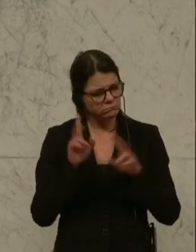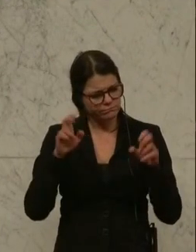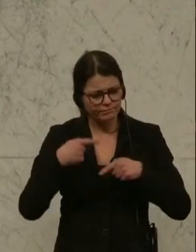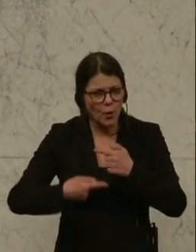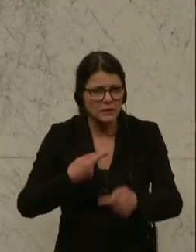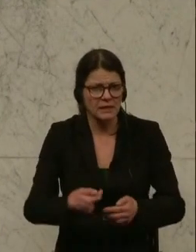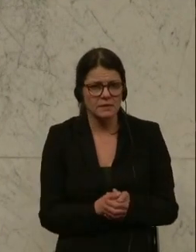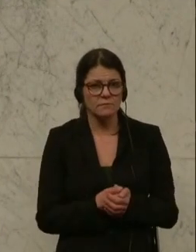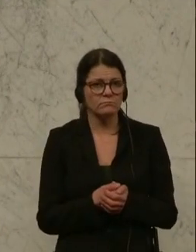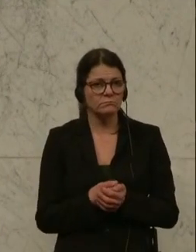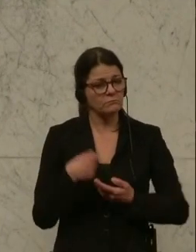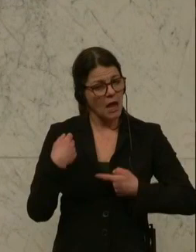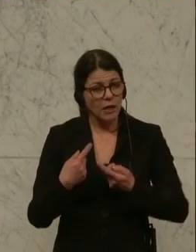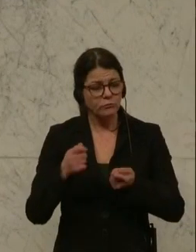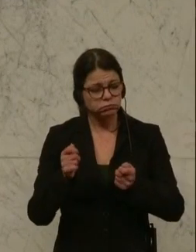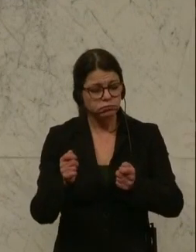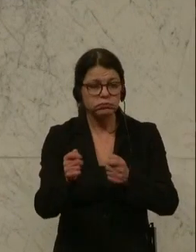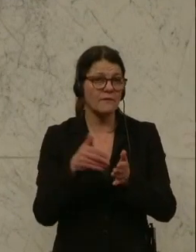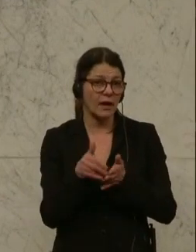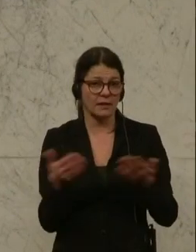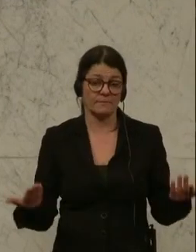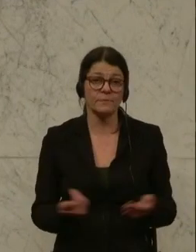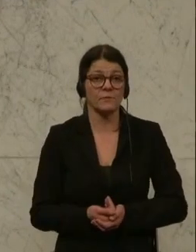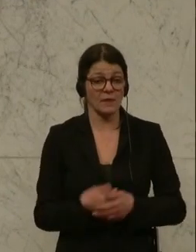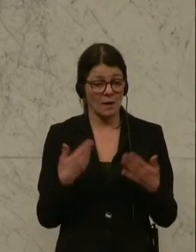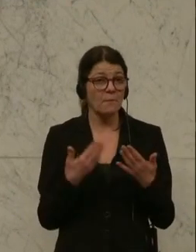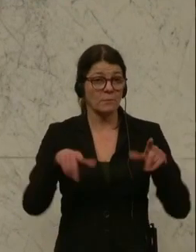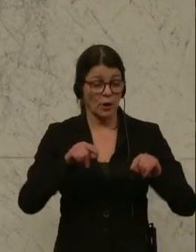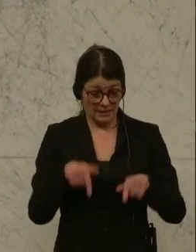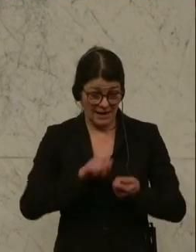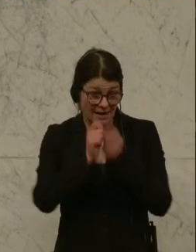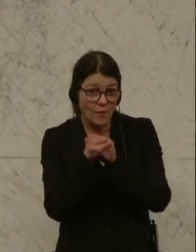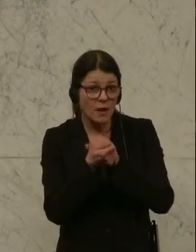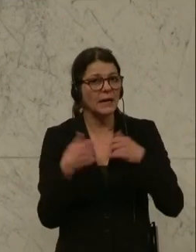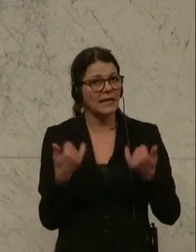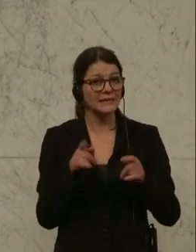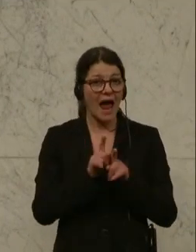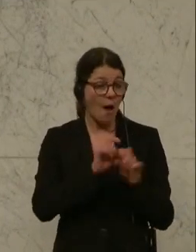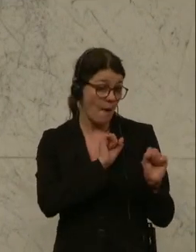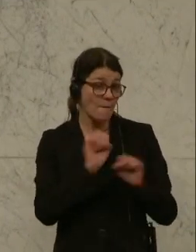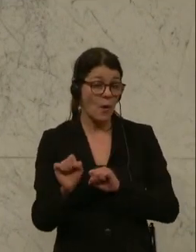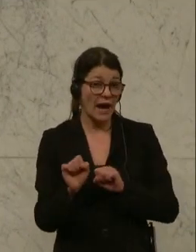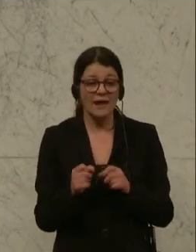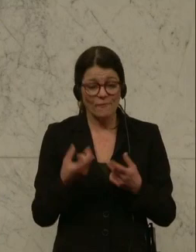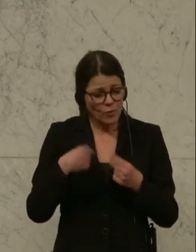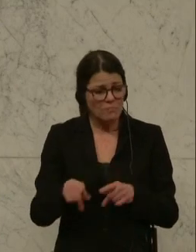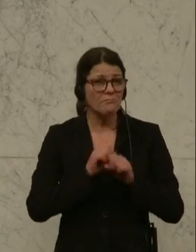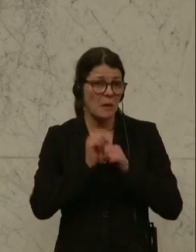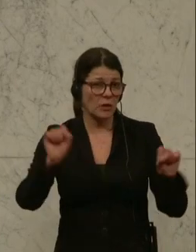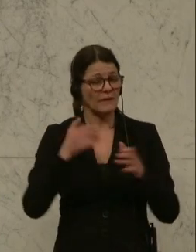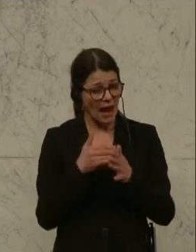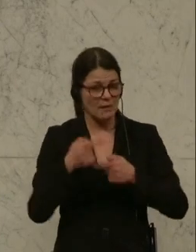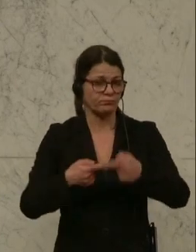sie entwickelt sich stets weiter und so haben wir mit dieser Reform auch die Instrumente der Demokratie weiterentwickelt